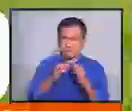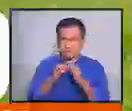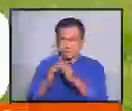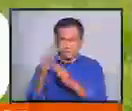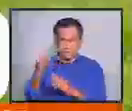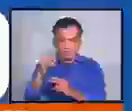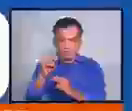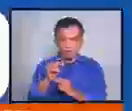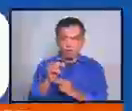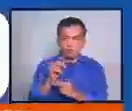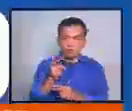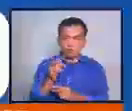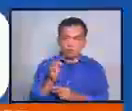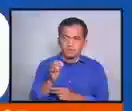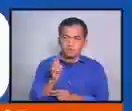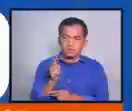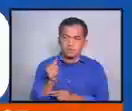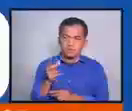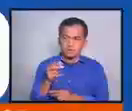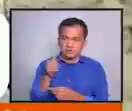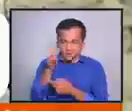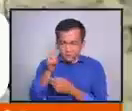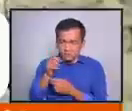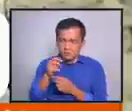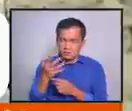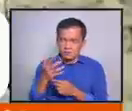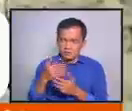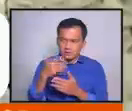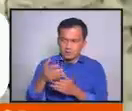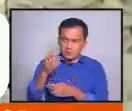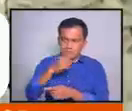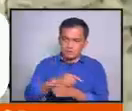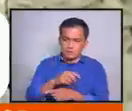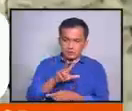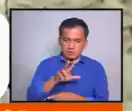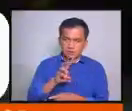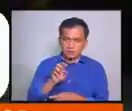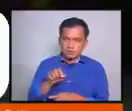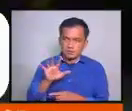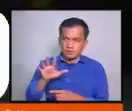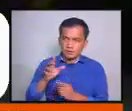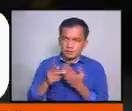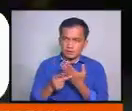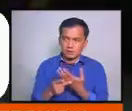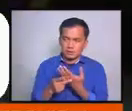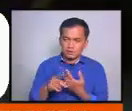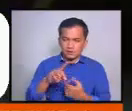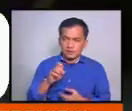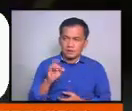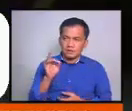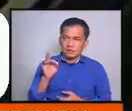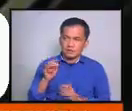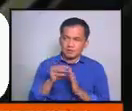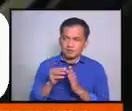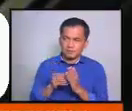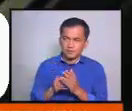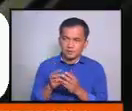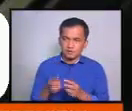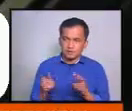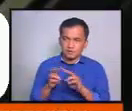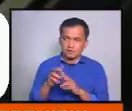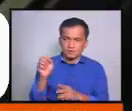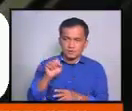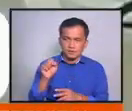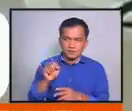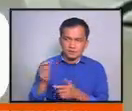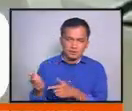November 29, 2013. Sa coverage ng News 5 ng sumunod na araw, 36.5 kilos o 180 million pesos na